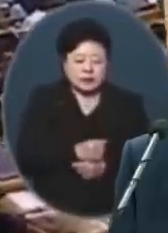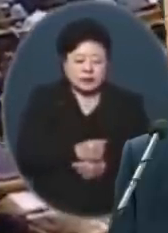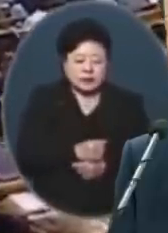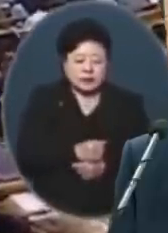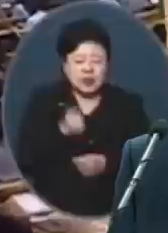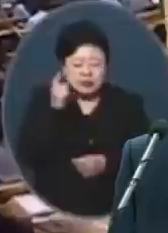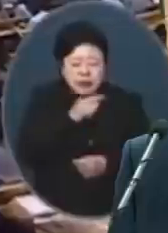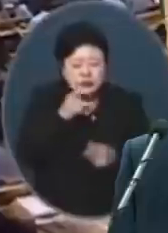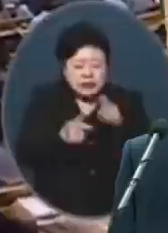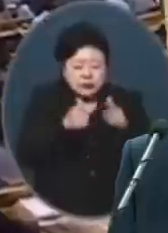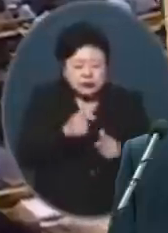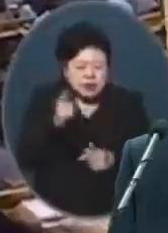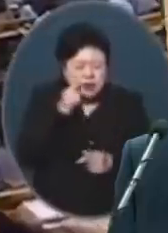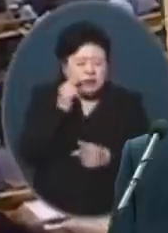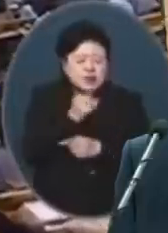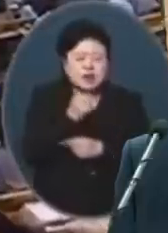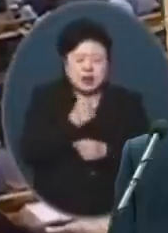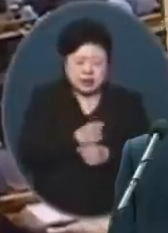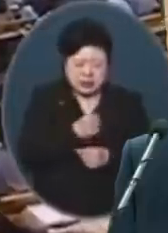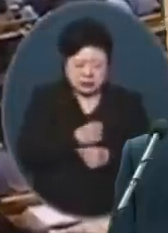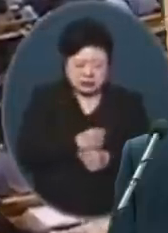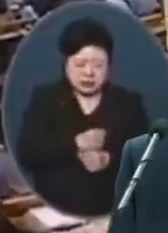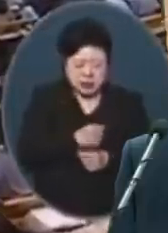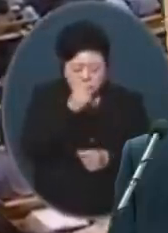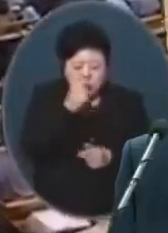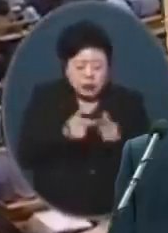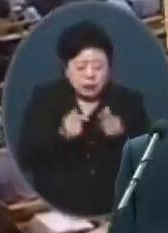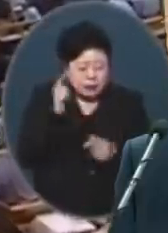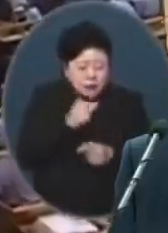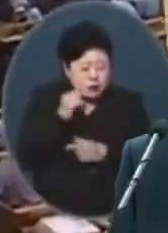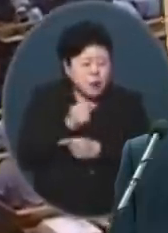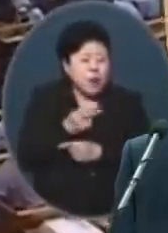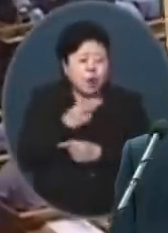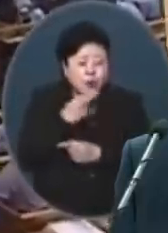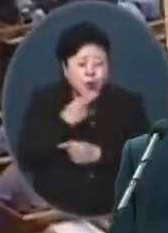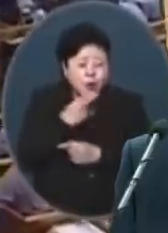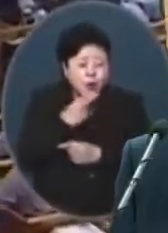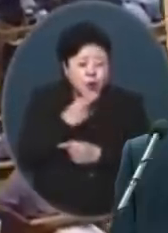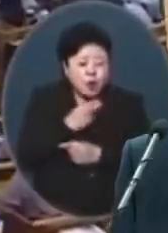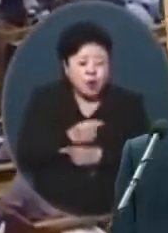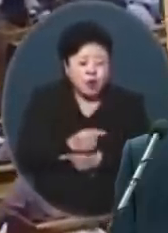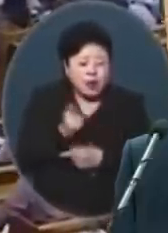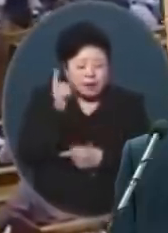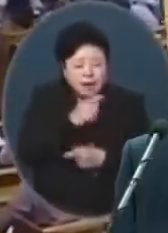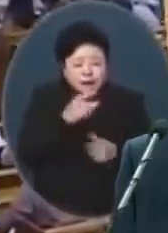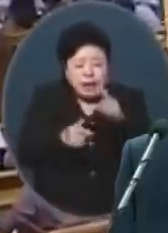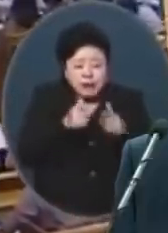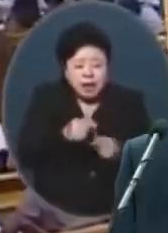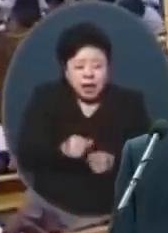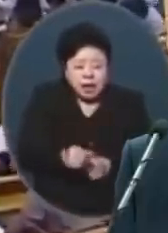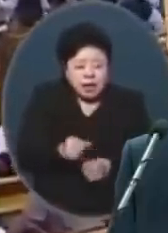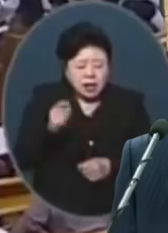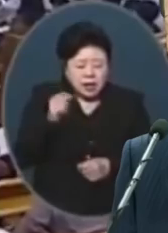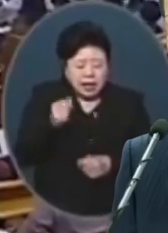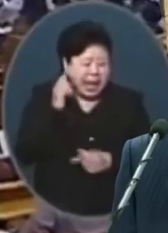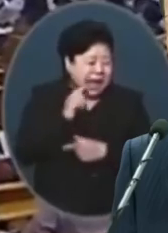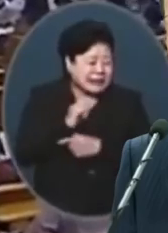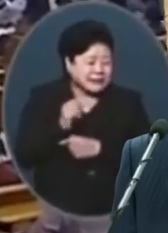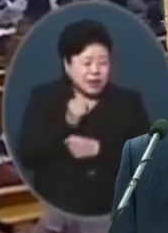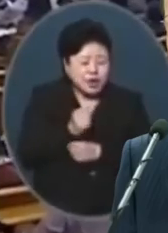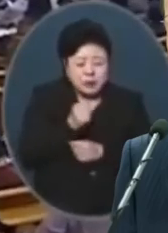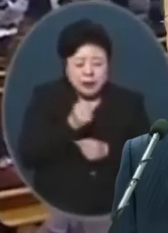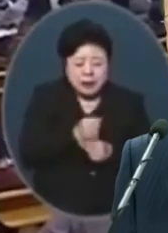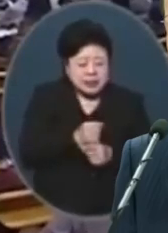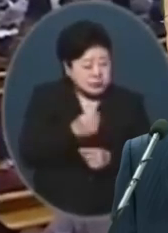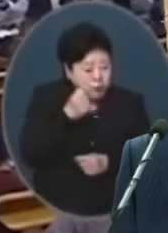못된 나무가 나쁜 열매를 맺나니 죽은 나무가 나쁜 열매를 맺을 수 없고 못된 나무가 아름다운 열매를 맺을